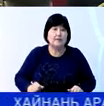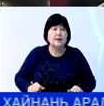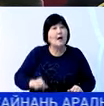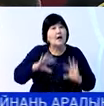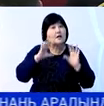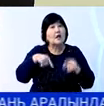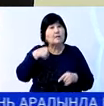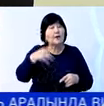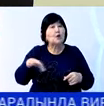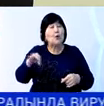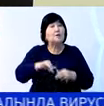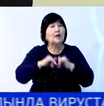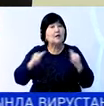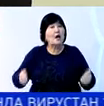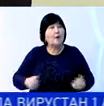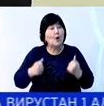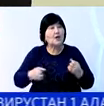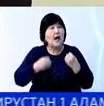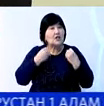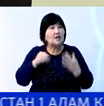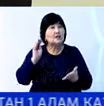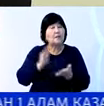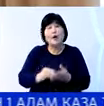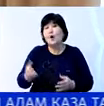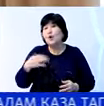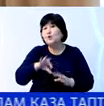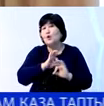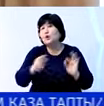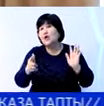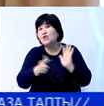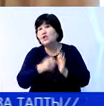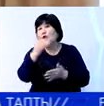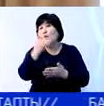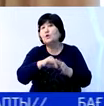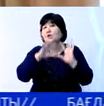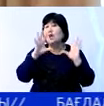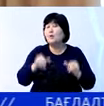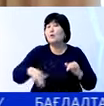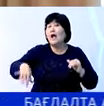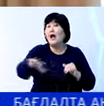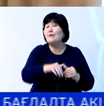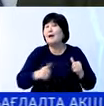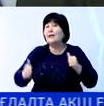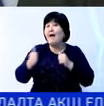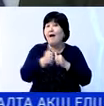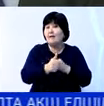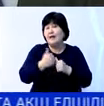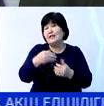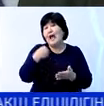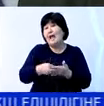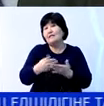Жалпы алғанда облыстың даму қарқыны жақсы деп бағаланды. Қызылорда үздік жеті көрсеткіш бойынша аймақтардың қатарында, әсіресе